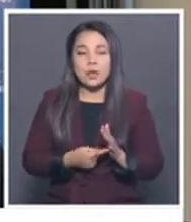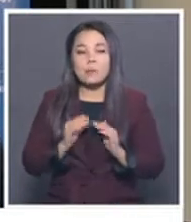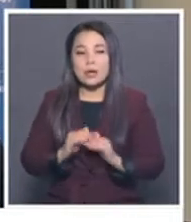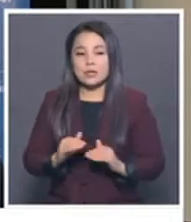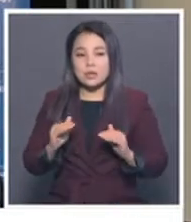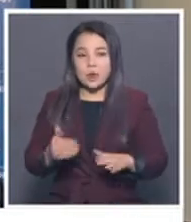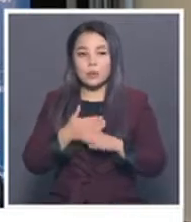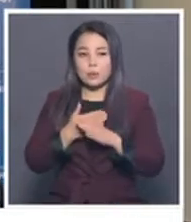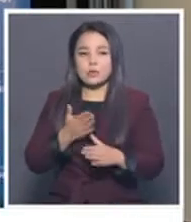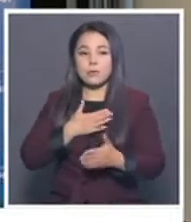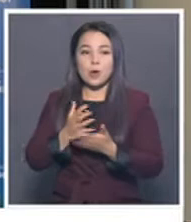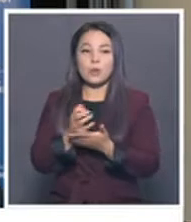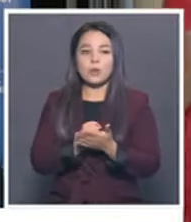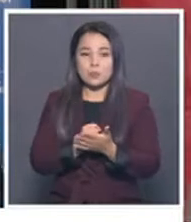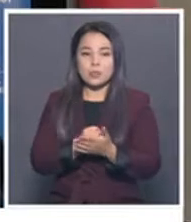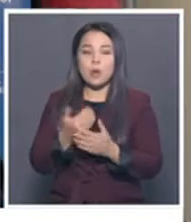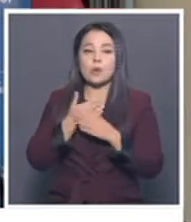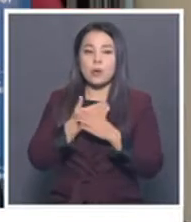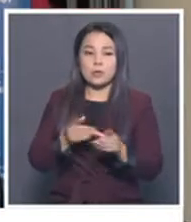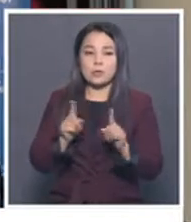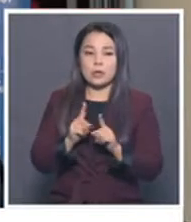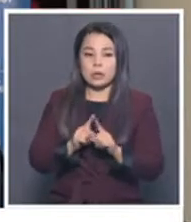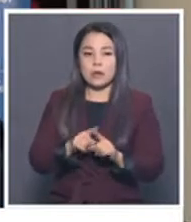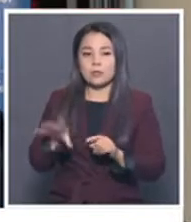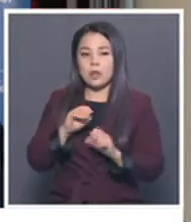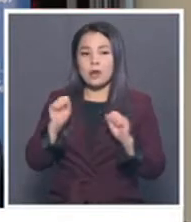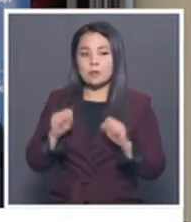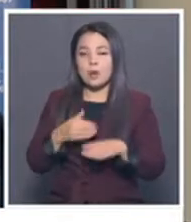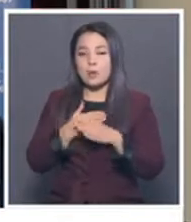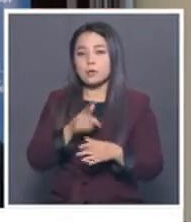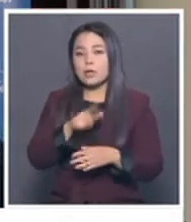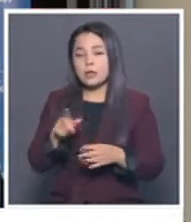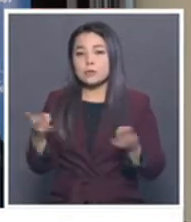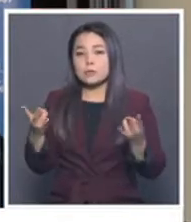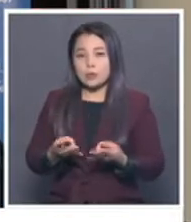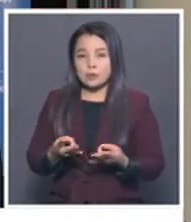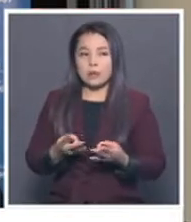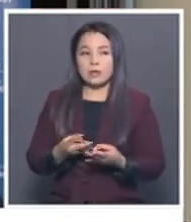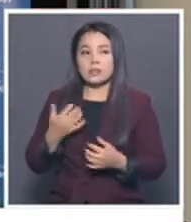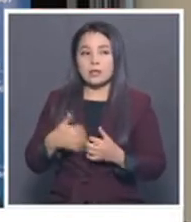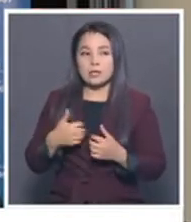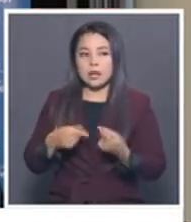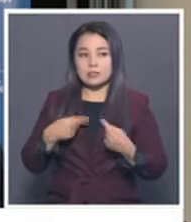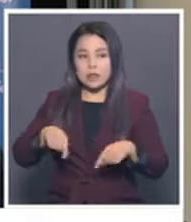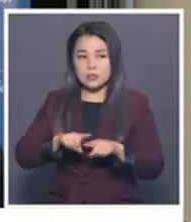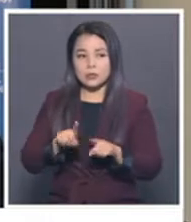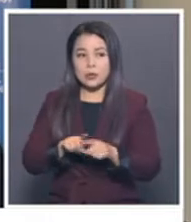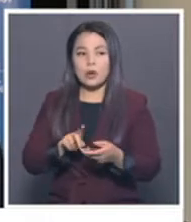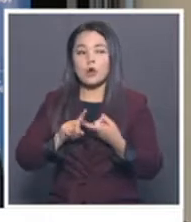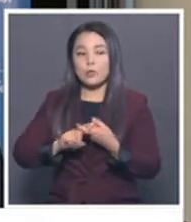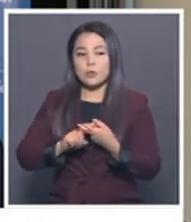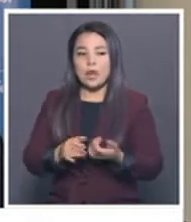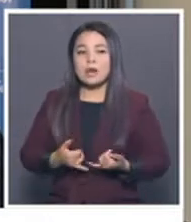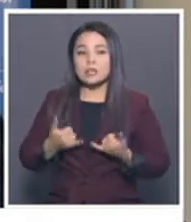көмектесу. Біздің қорымыз көмектесе алатын және көмекке мұқтаж адамдардың арасында коммуникация